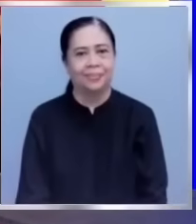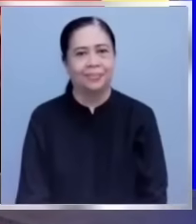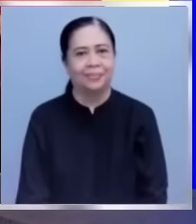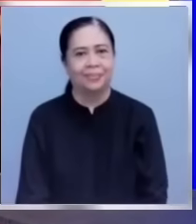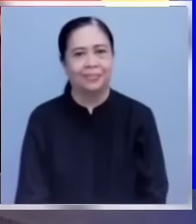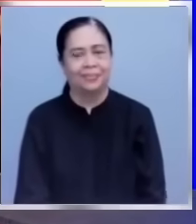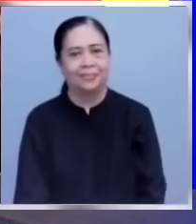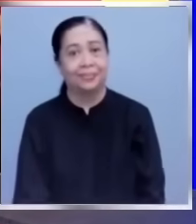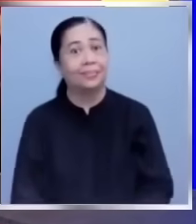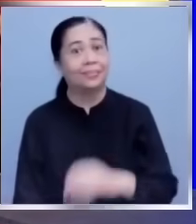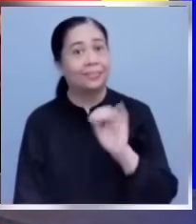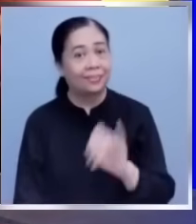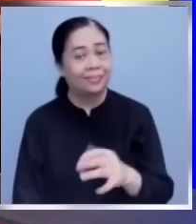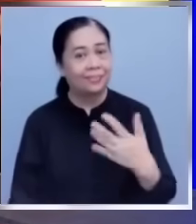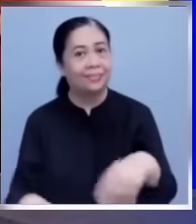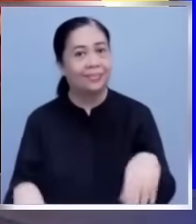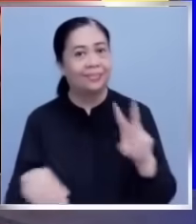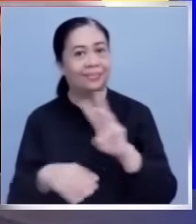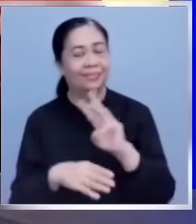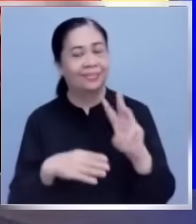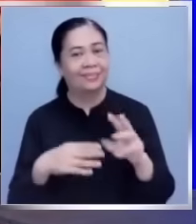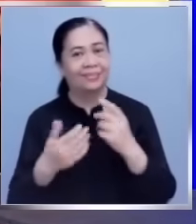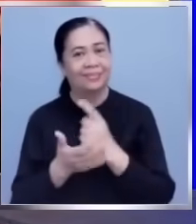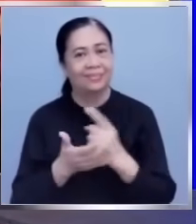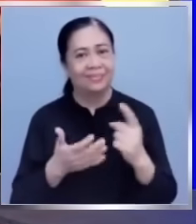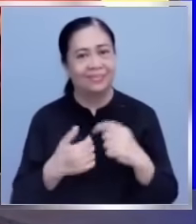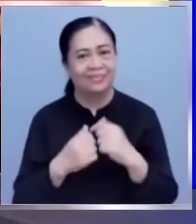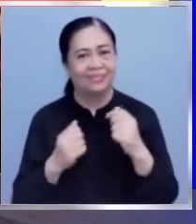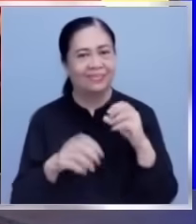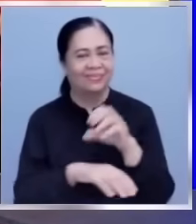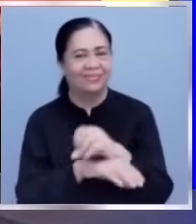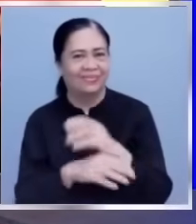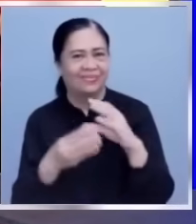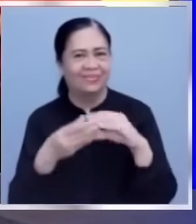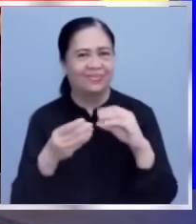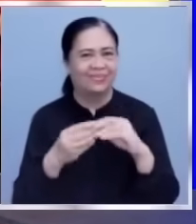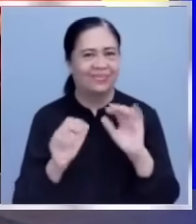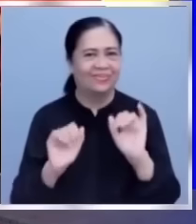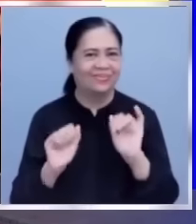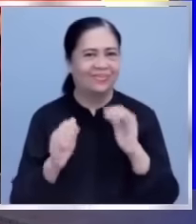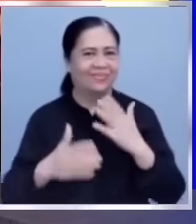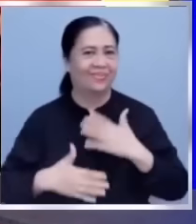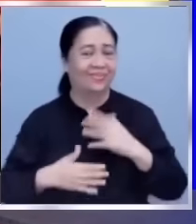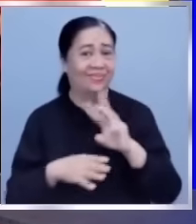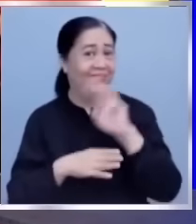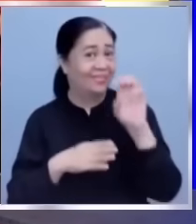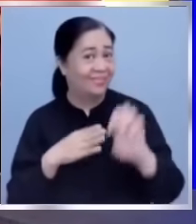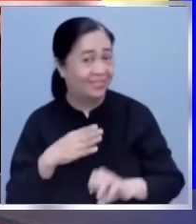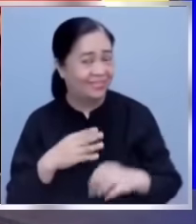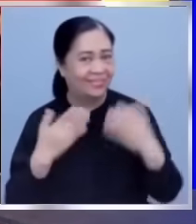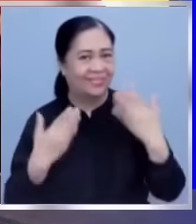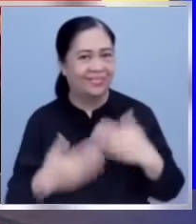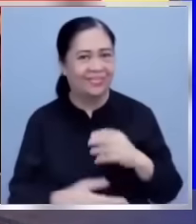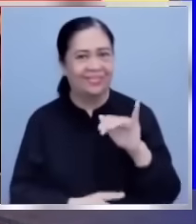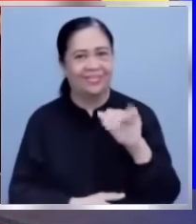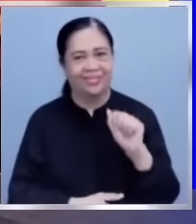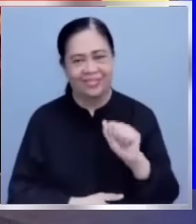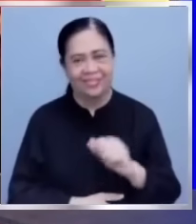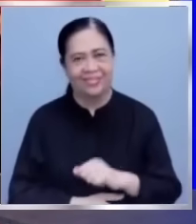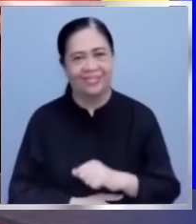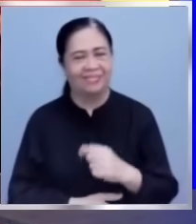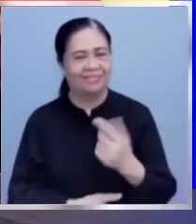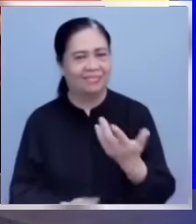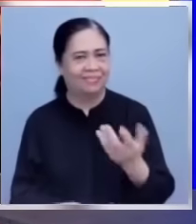And that ends our week lock chikahan. Oh, yes, guys. Happy weekend. Ako po si Iyan Aliano, Miss Mel, Miss